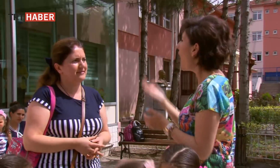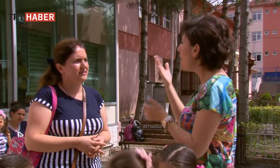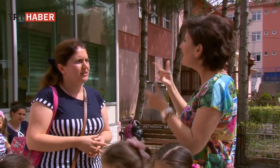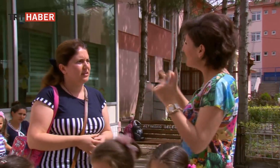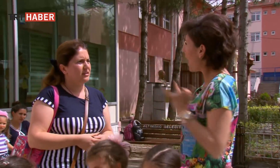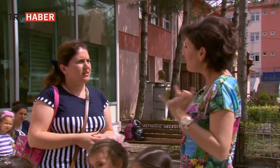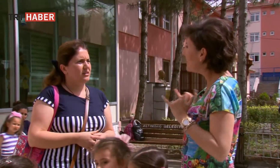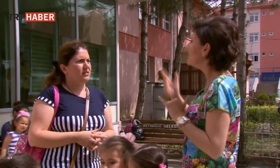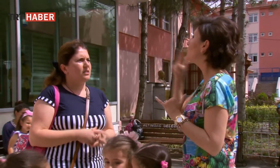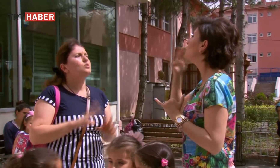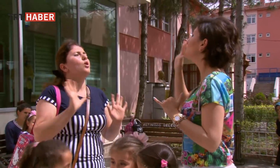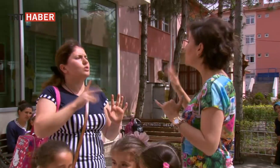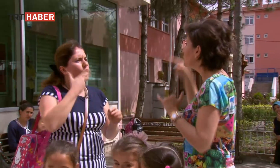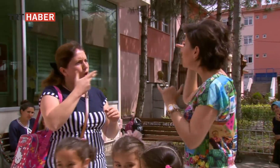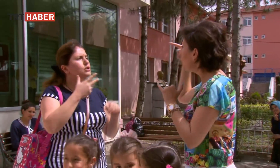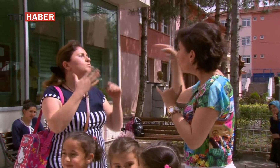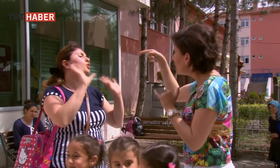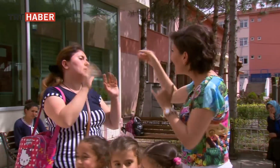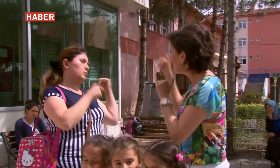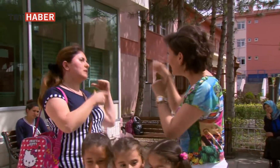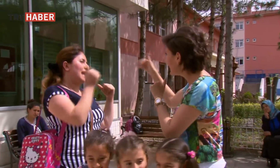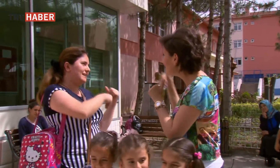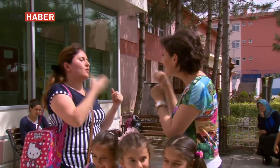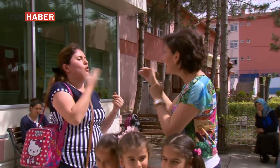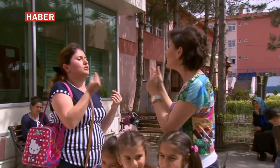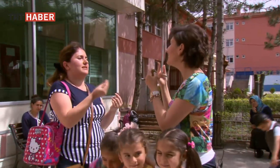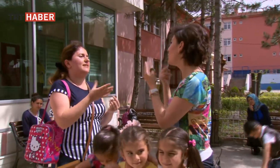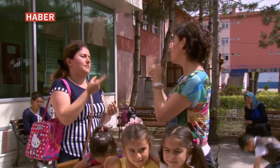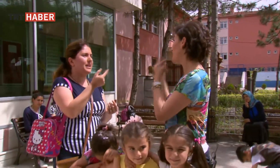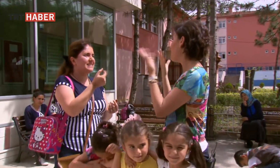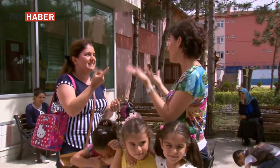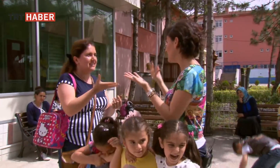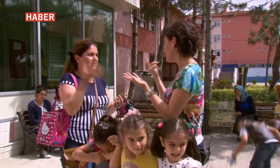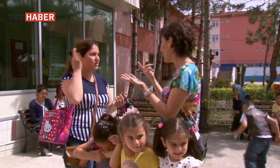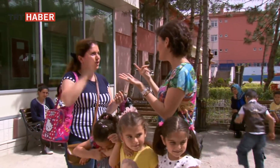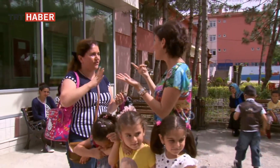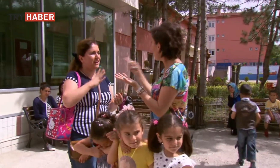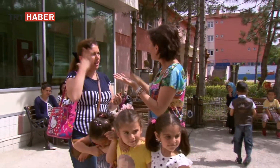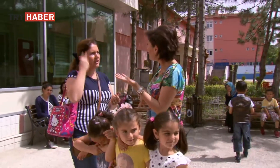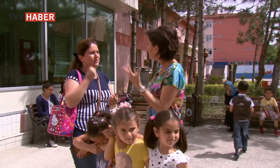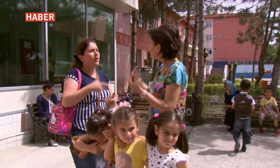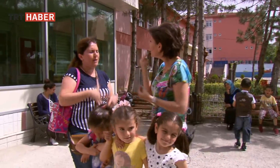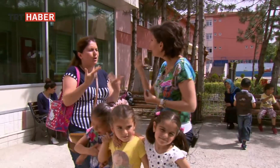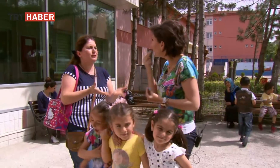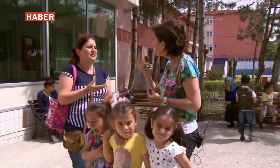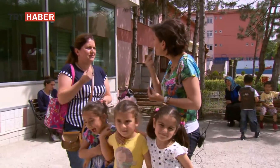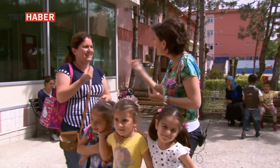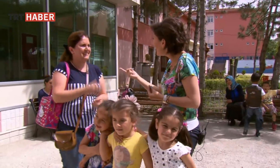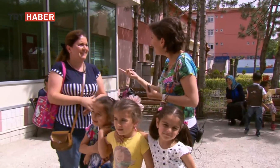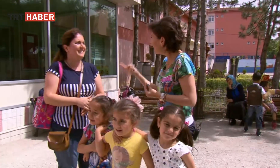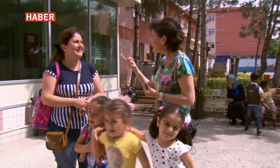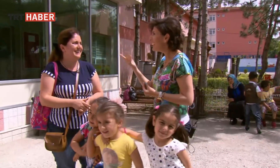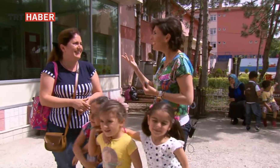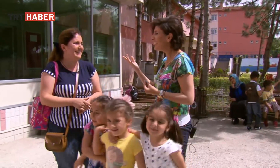var. Ama tembeldi, konuşmuyordu. Buraya gelerek, giderek konuşmaya başladı biraz. Memnun oluyor musun